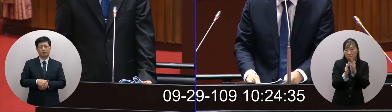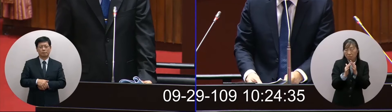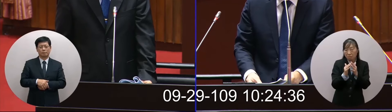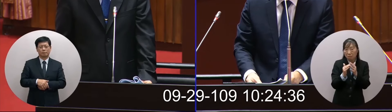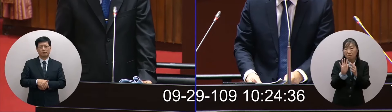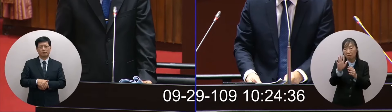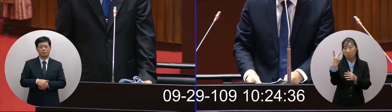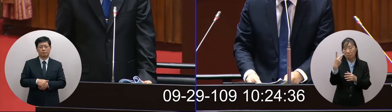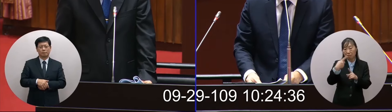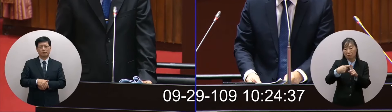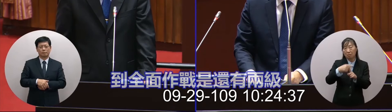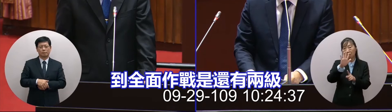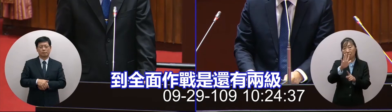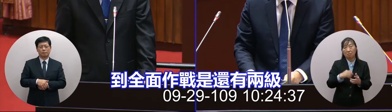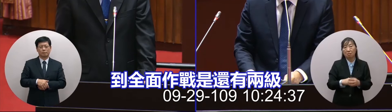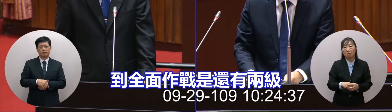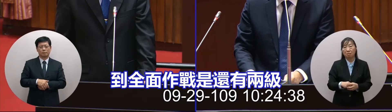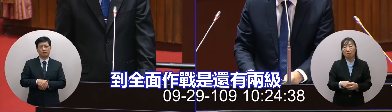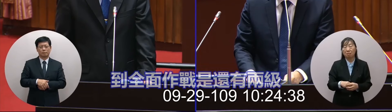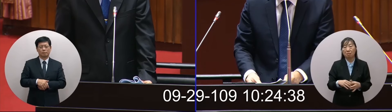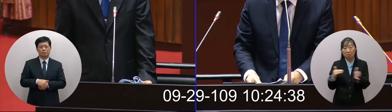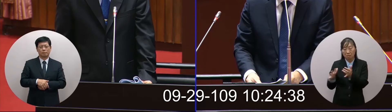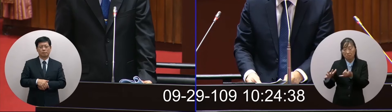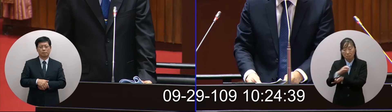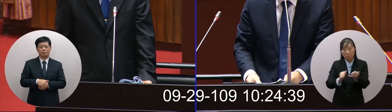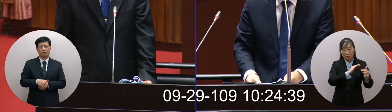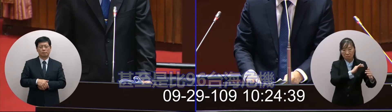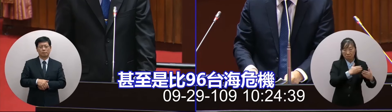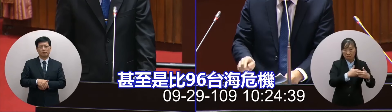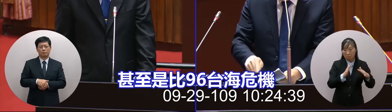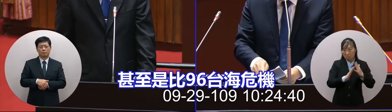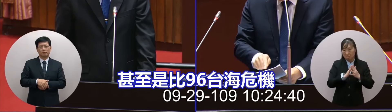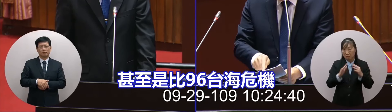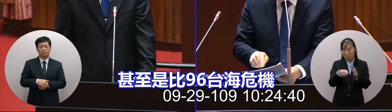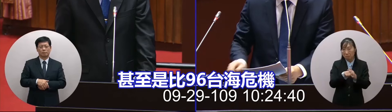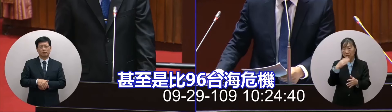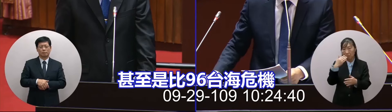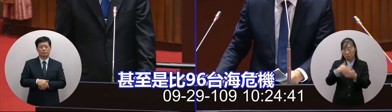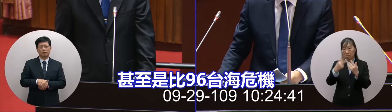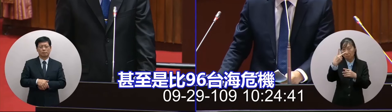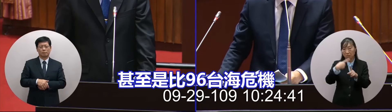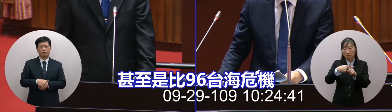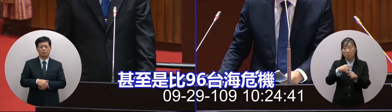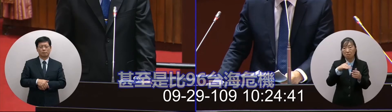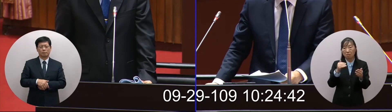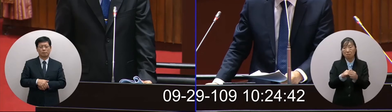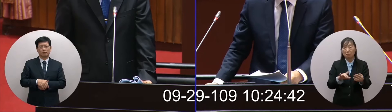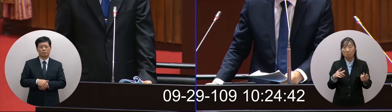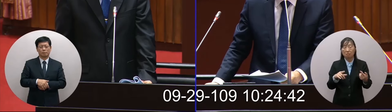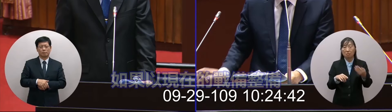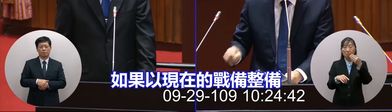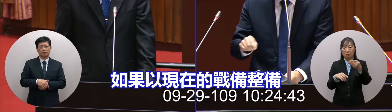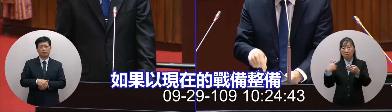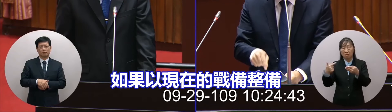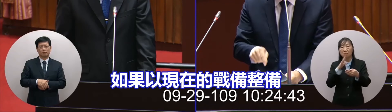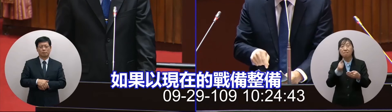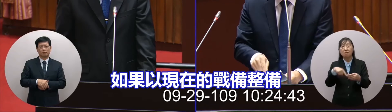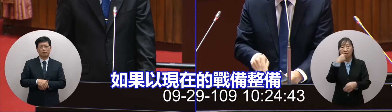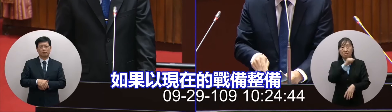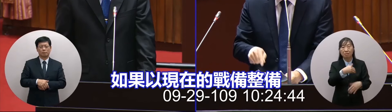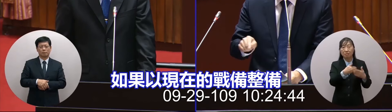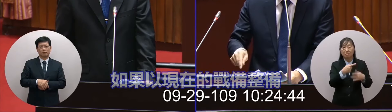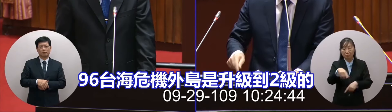级，到全面作战是还有两级，对不对？甚至是比九六台海危机，如果现